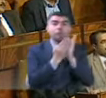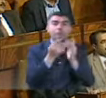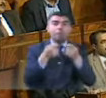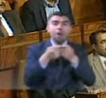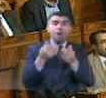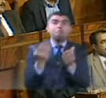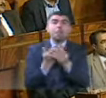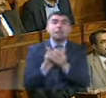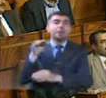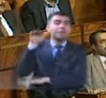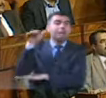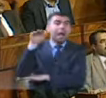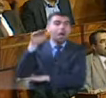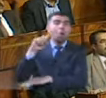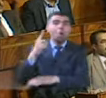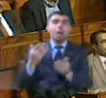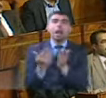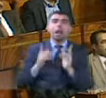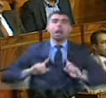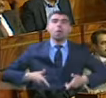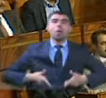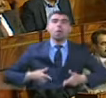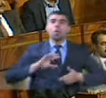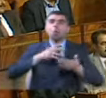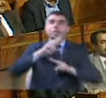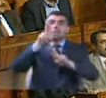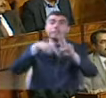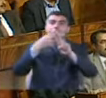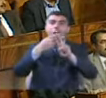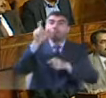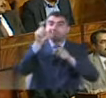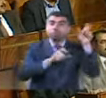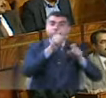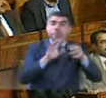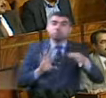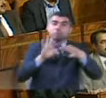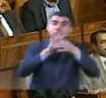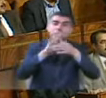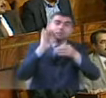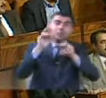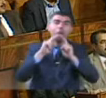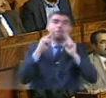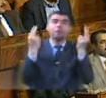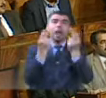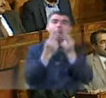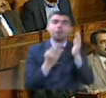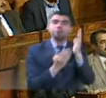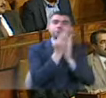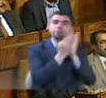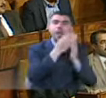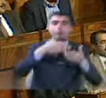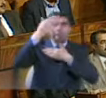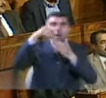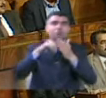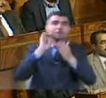الترابية، وكذلك محدد أساسي للإجابة على طموحات المغاربة من باب الانخراط في نادي الدول الصاعدة. بل أكثر من